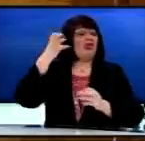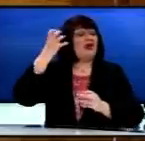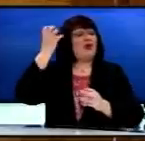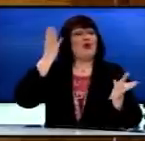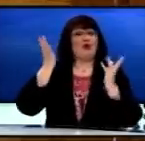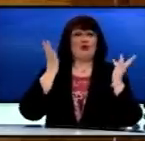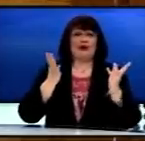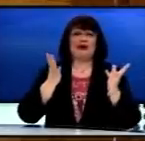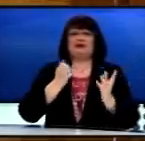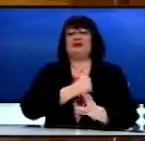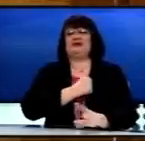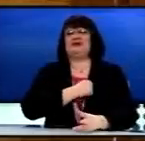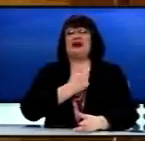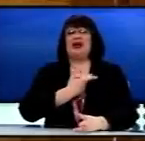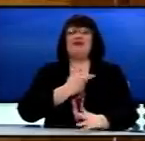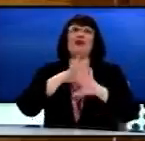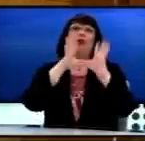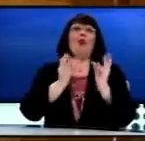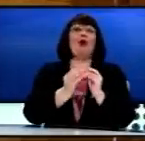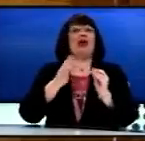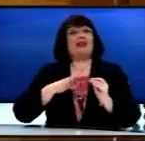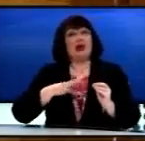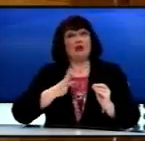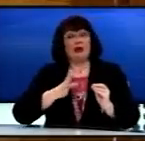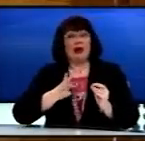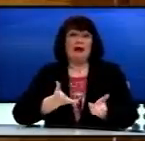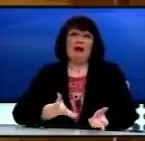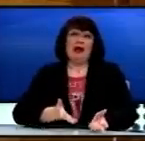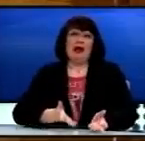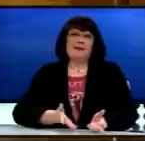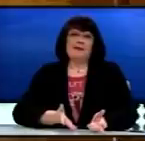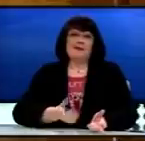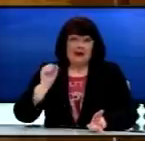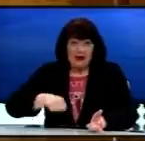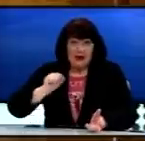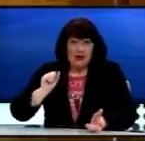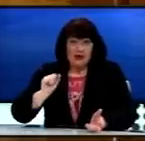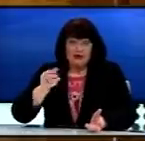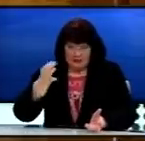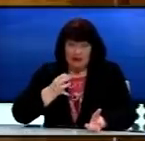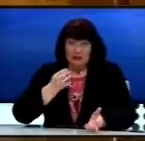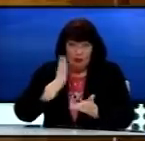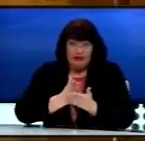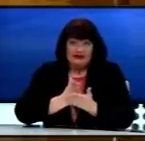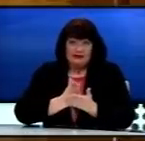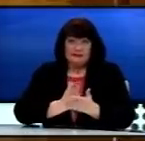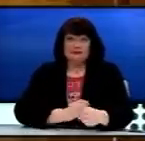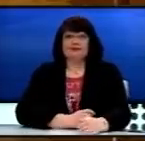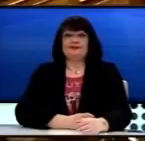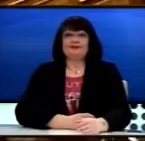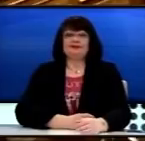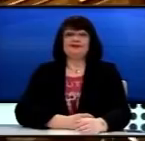θεωρήσεις να τα έχουμε όλα και εν πάση περιπτώσει θα έρθω στα εμβόλια. Συμφωνείτε ή διαφωνείτε με την απόφαση αυτή.